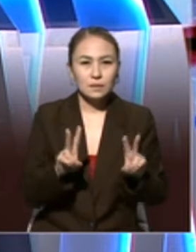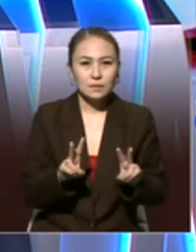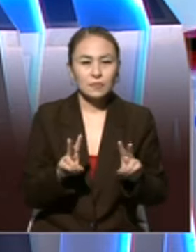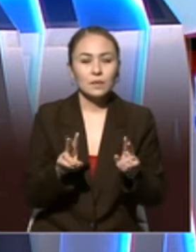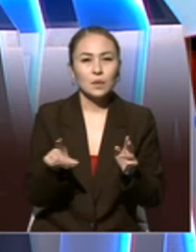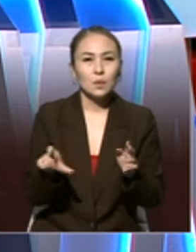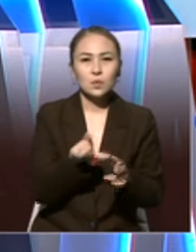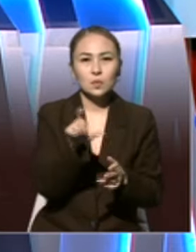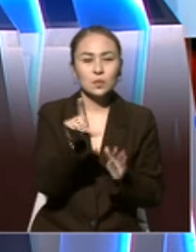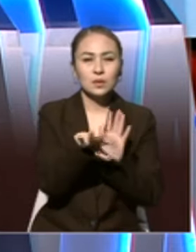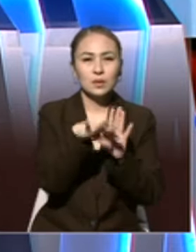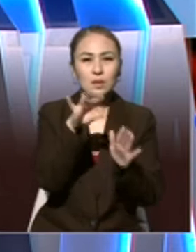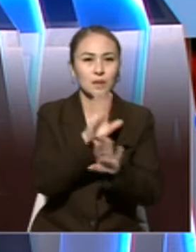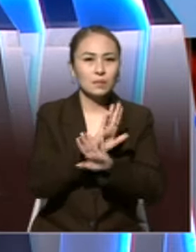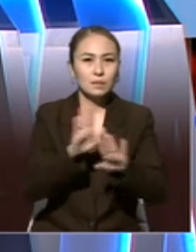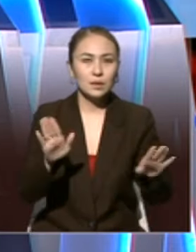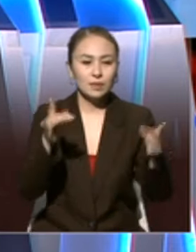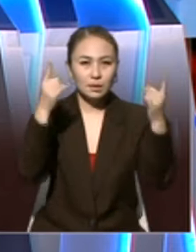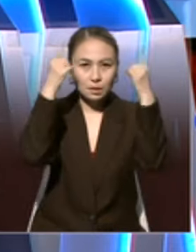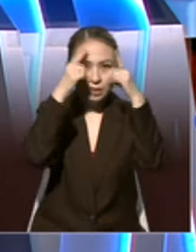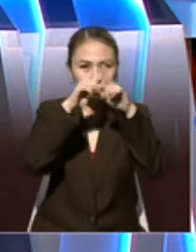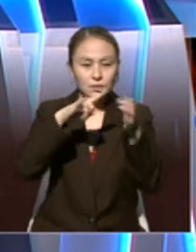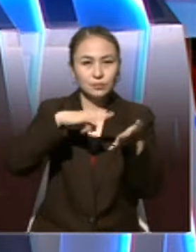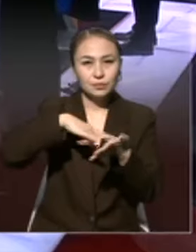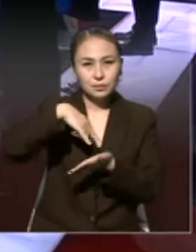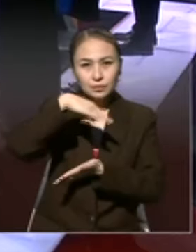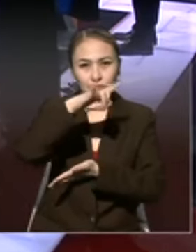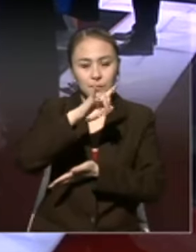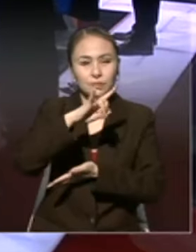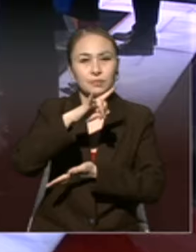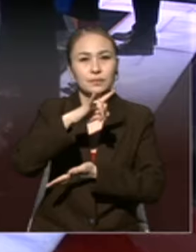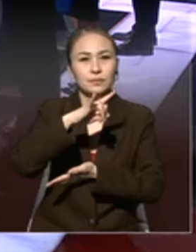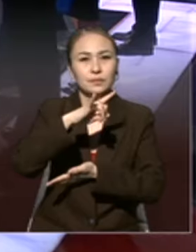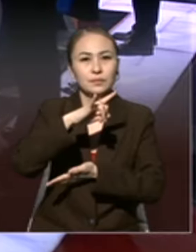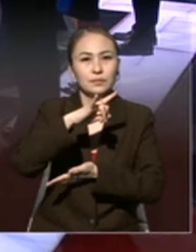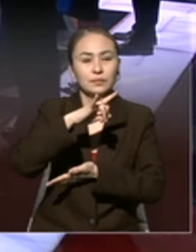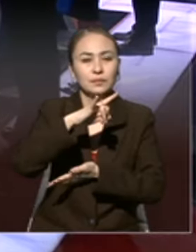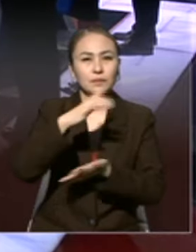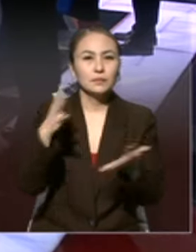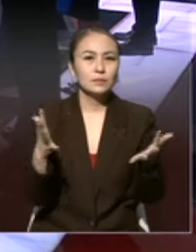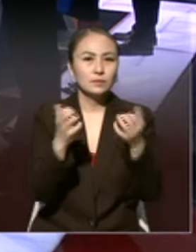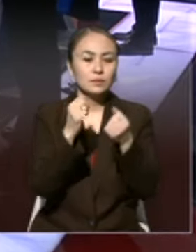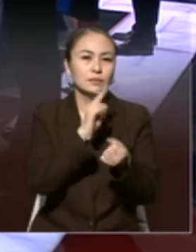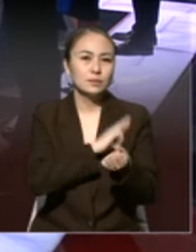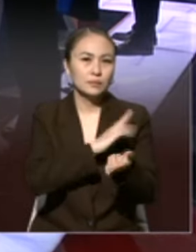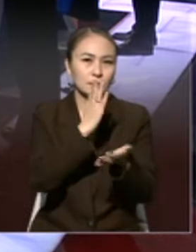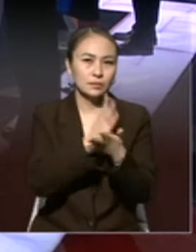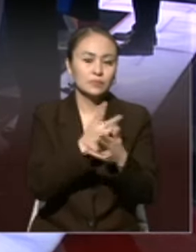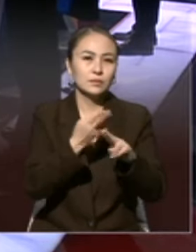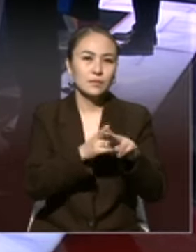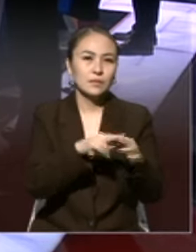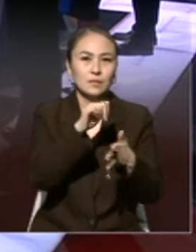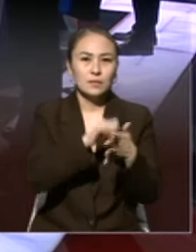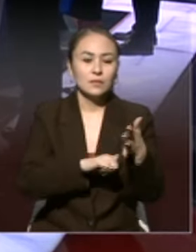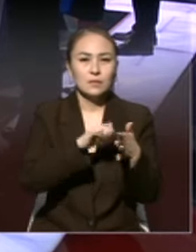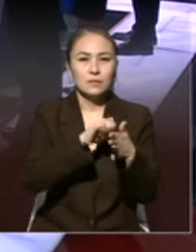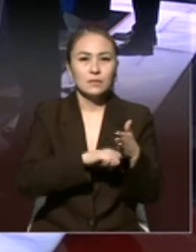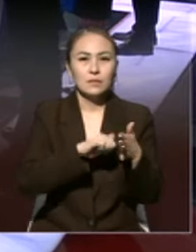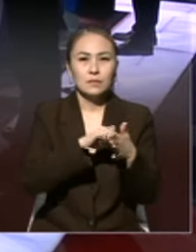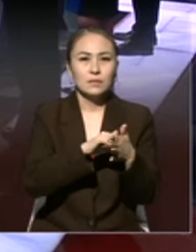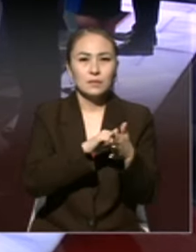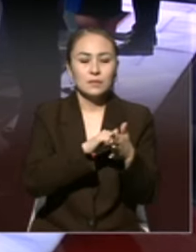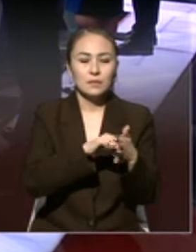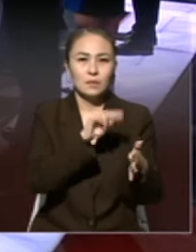жол таңдамайтын техника, тікұшақ, сол құтқару операциясын жүргізіп жатыр. Сол себептен осы